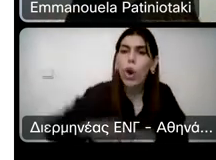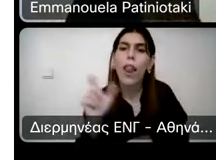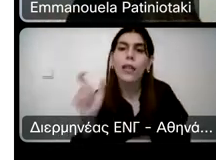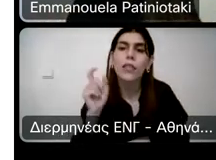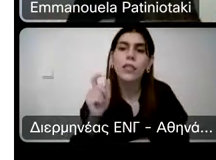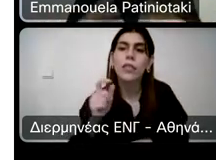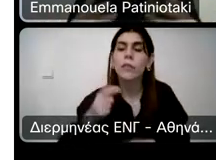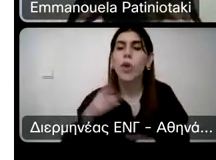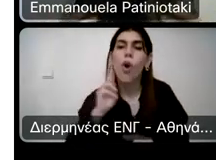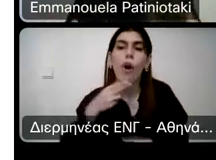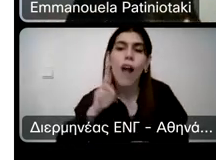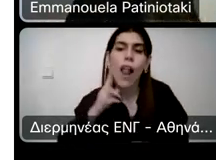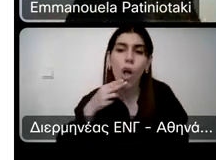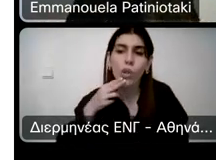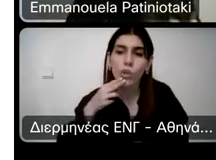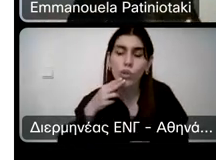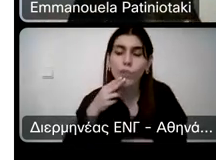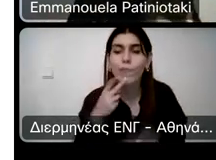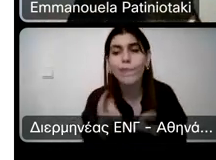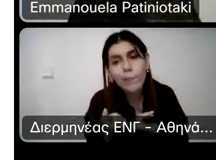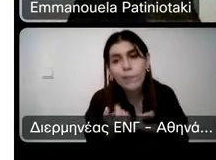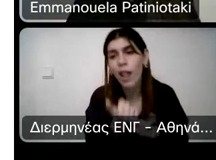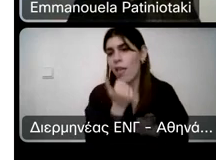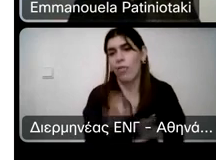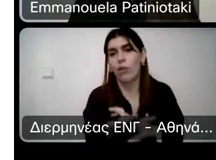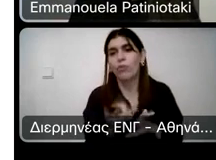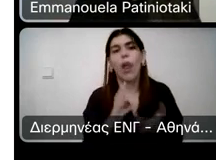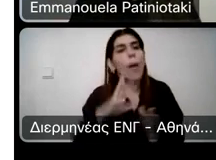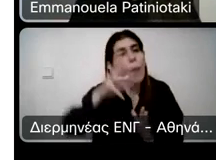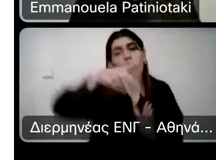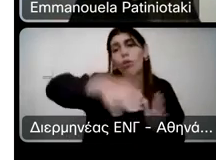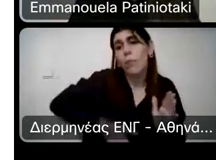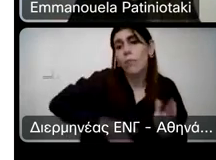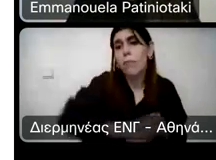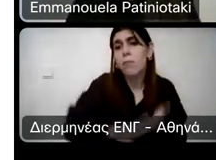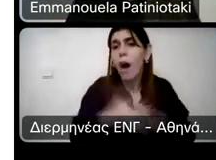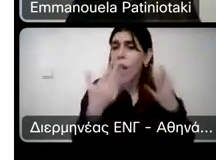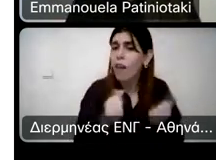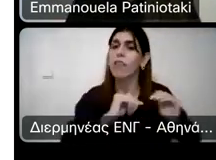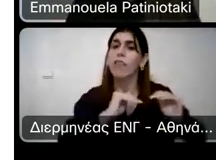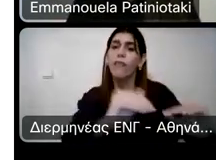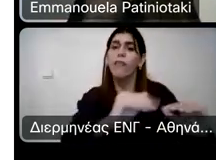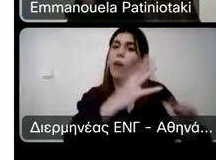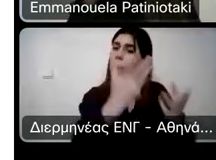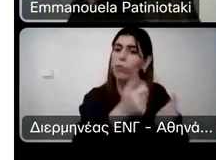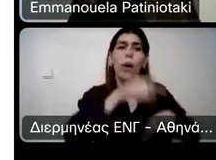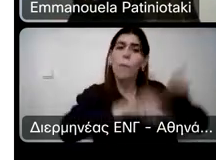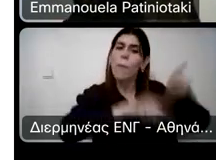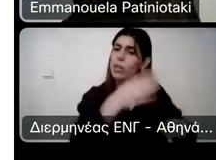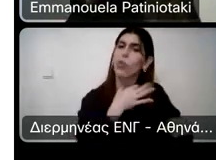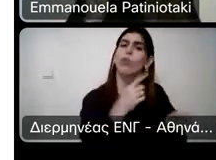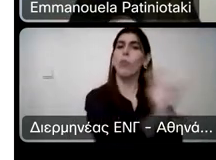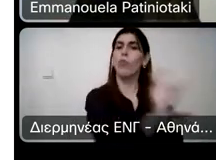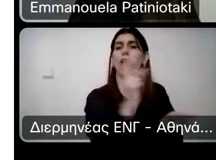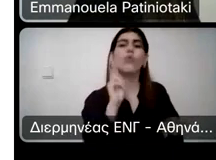κοφάλαλος. Είναι πάρα πολλά τα πλαίσια στα οποία συναντάμε τέτοιο στιγματιστικό λόγο. Και όταν προκύπτει νέα